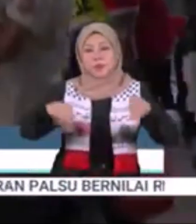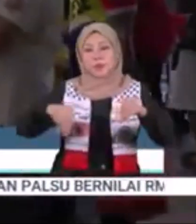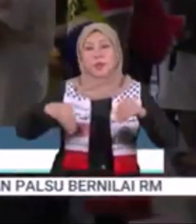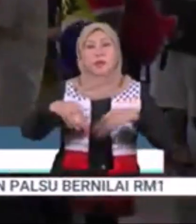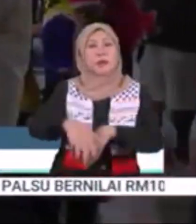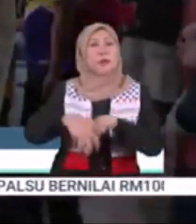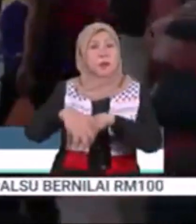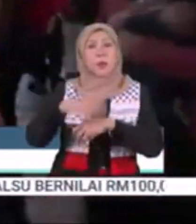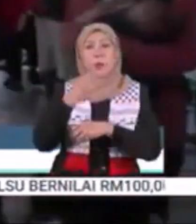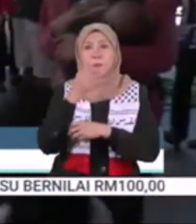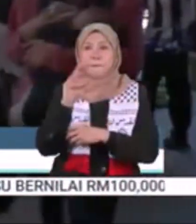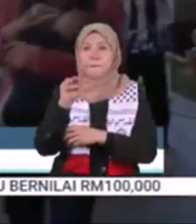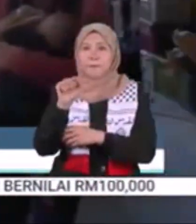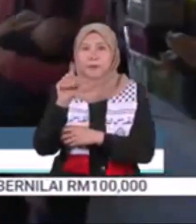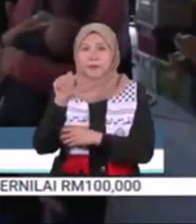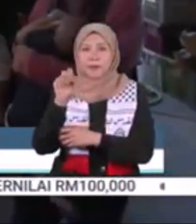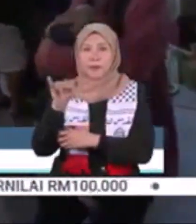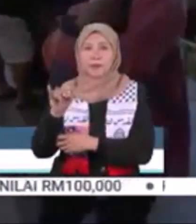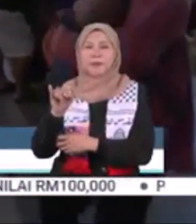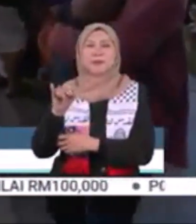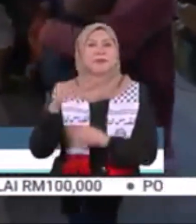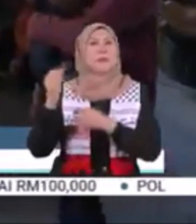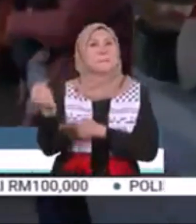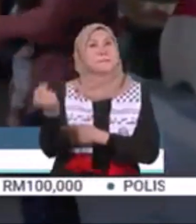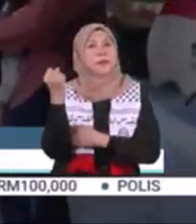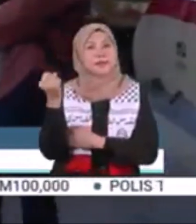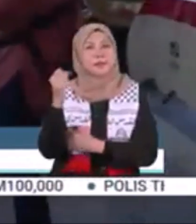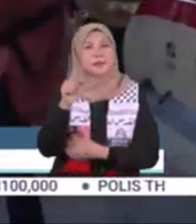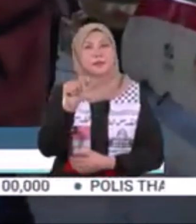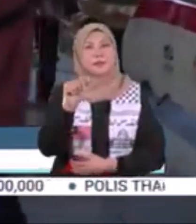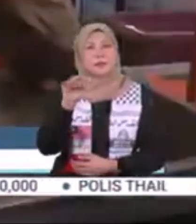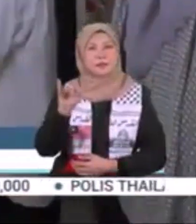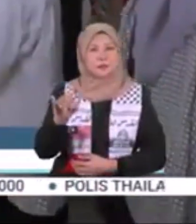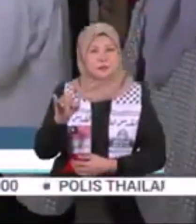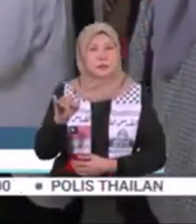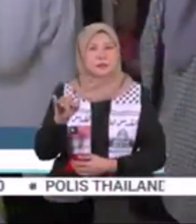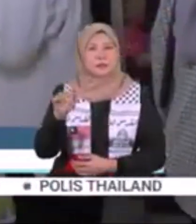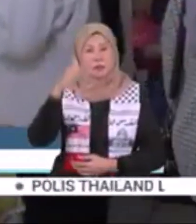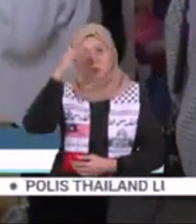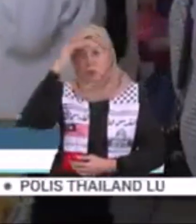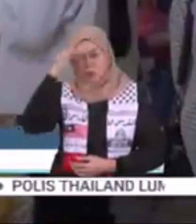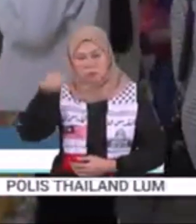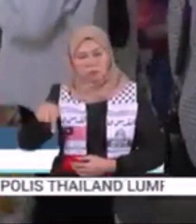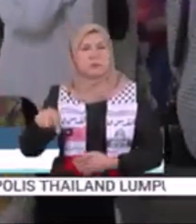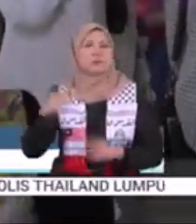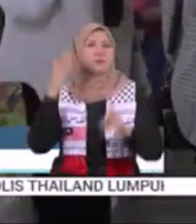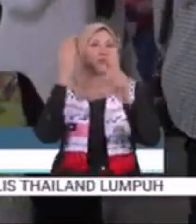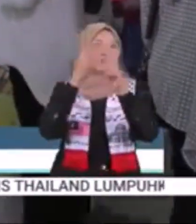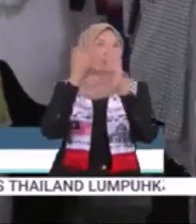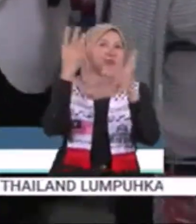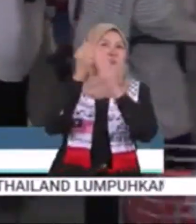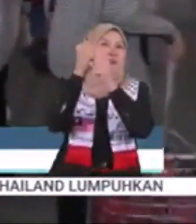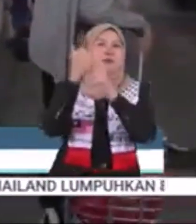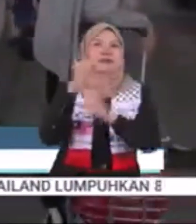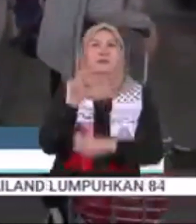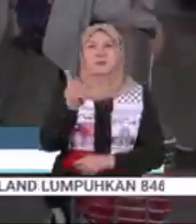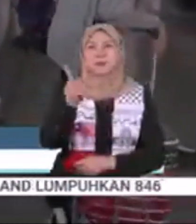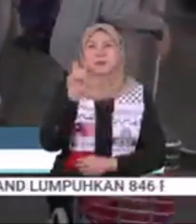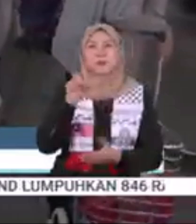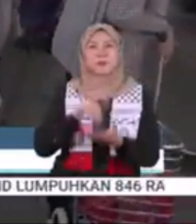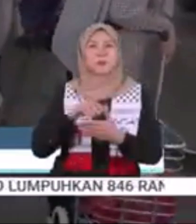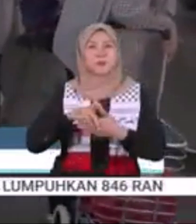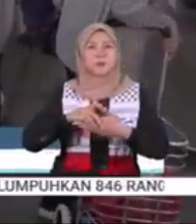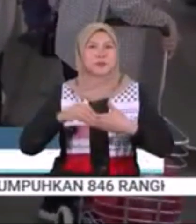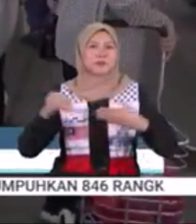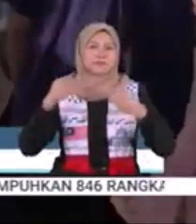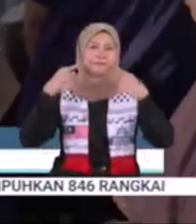Jualan Agro Madani yang sedang berlangsung di Pasar Tani Kekal, Datin Halimah, Johor Bahru ketika ini turut mencapai sasaran jualan